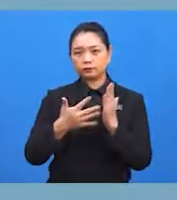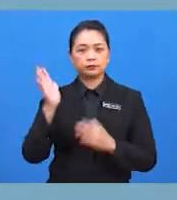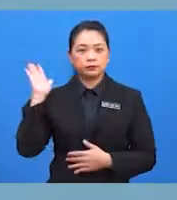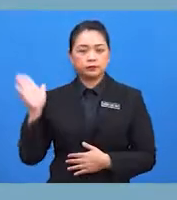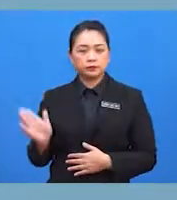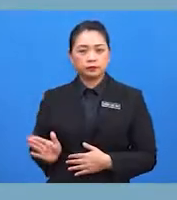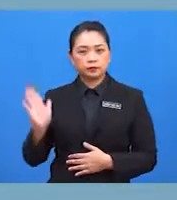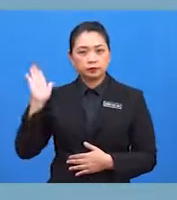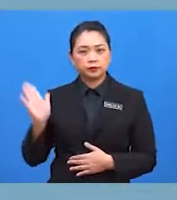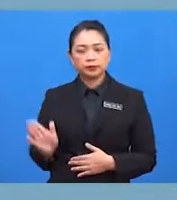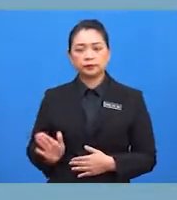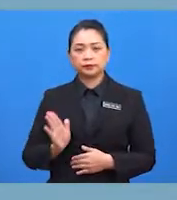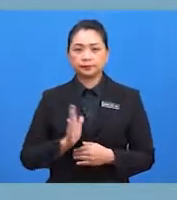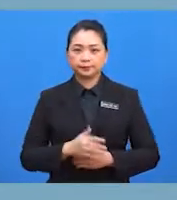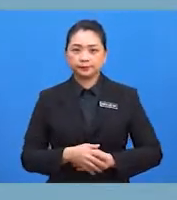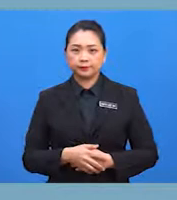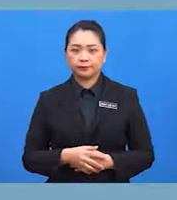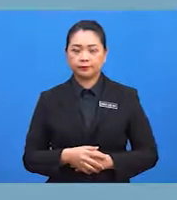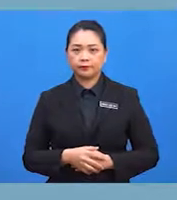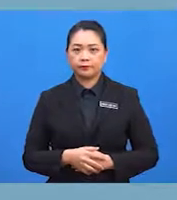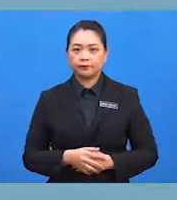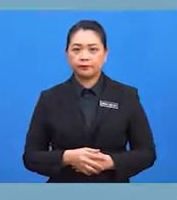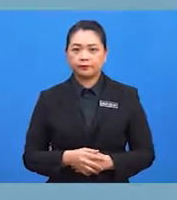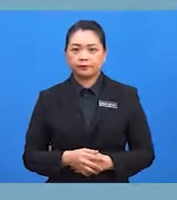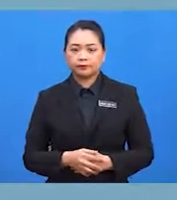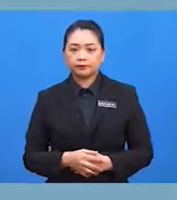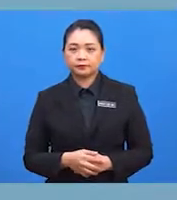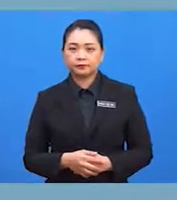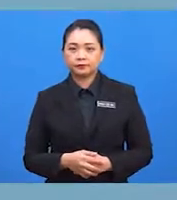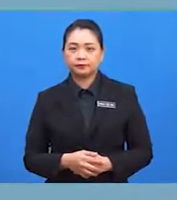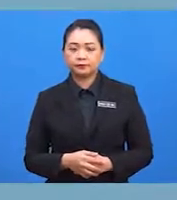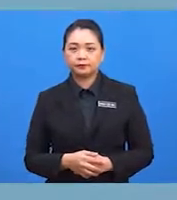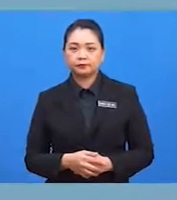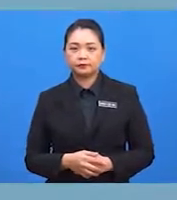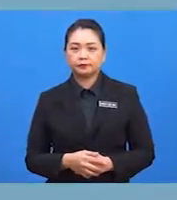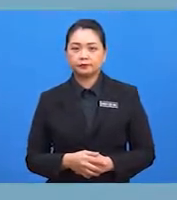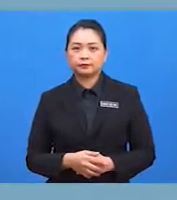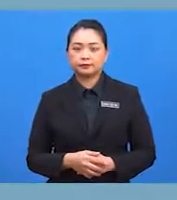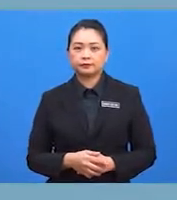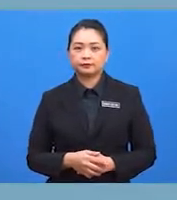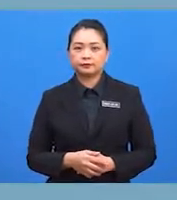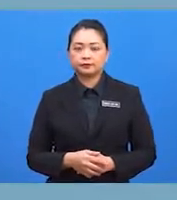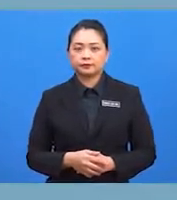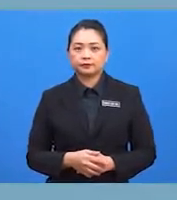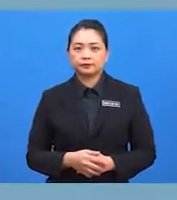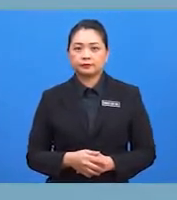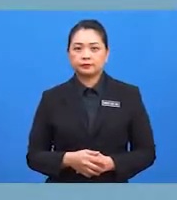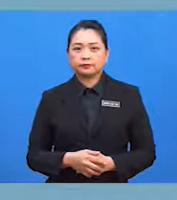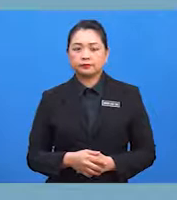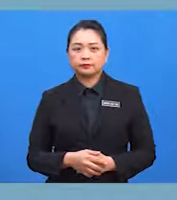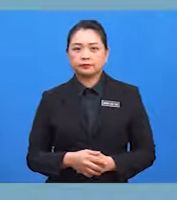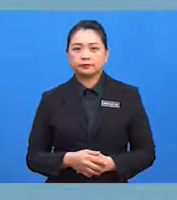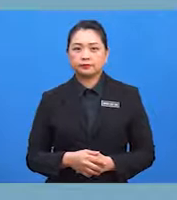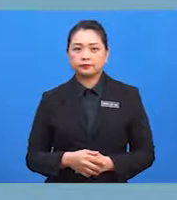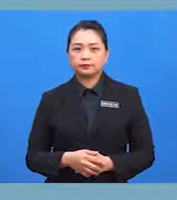106.8 dan pada tahun 2019 ialah 108.6. Masukkan kedua-dua indeks harga